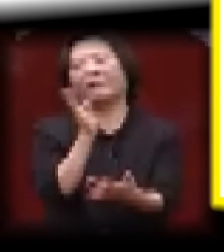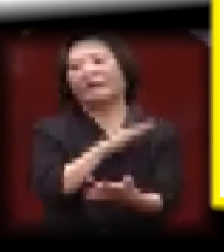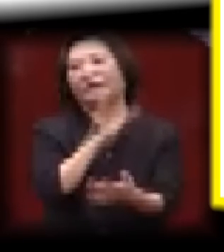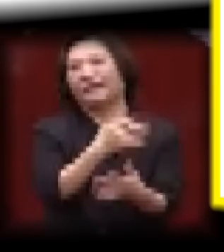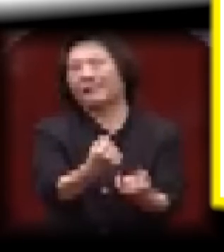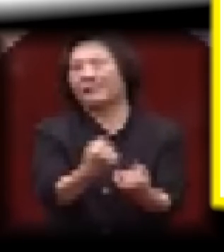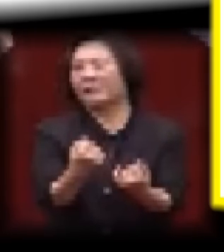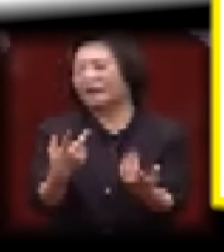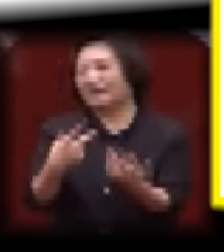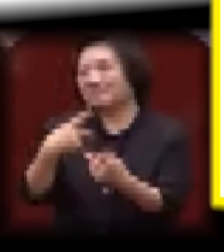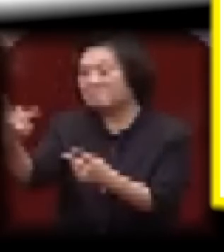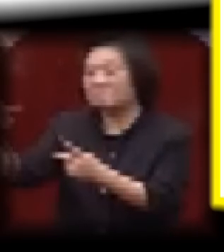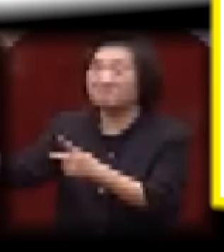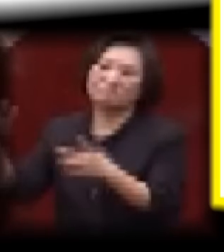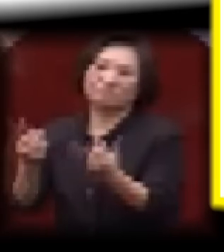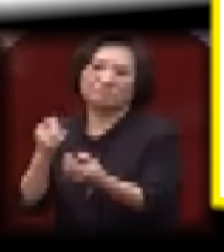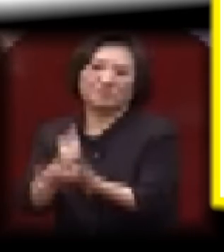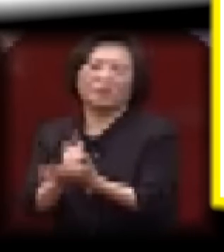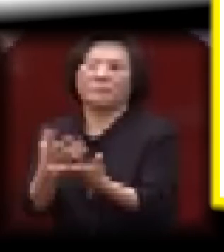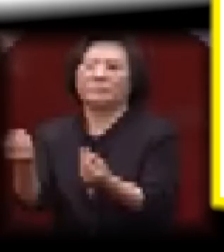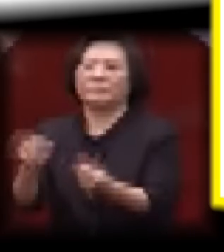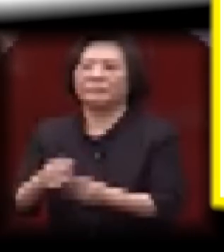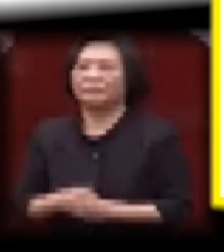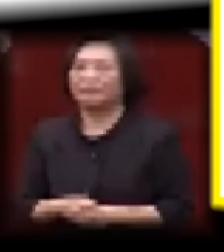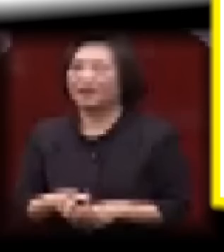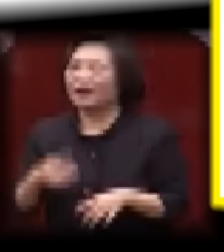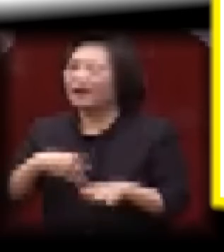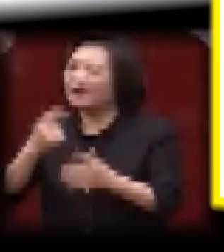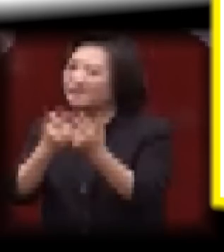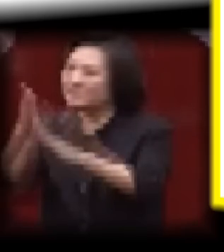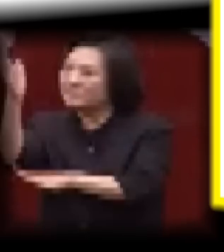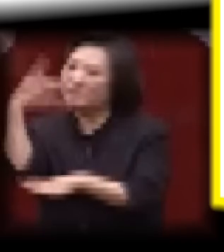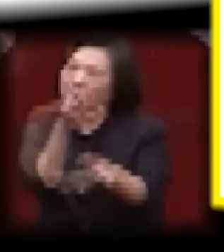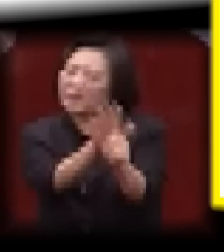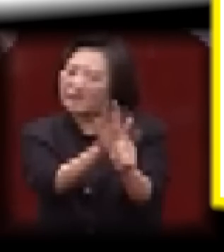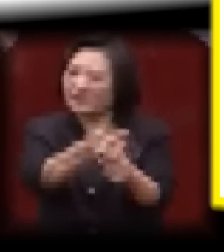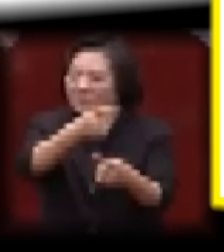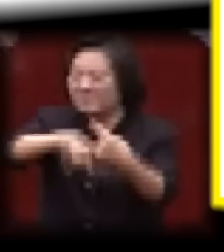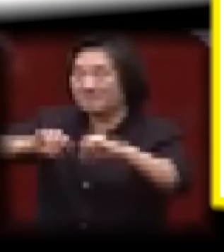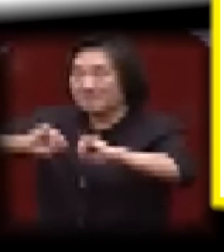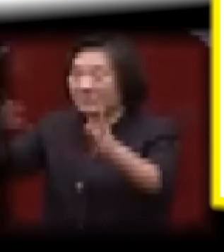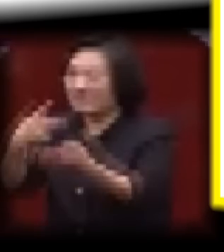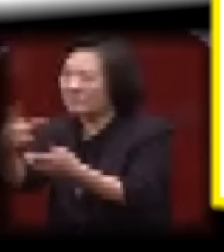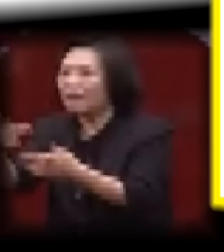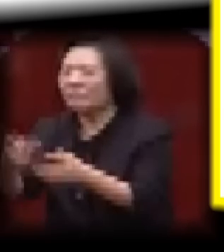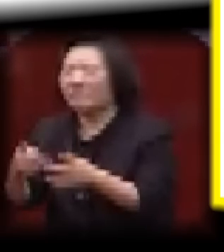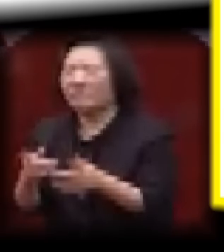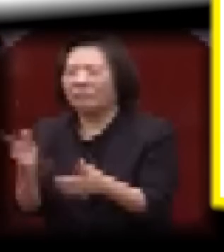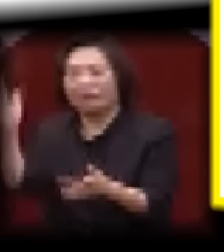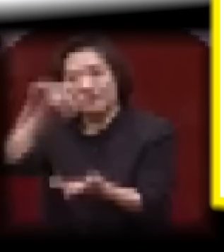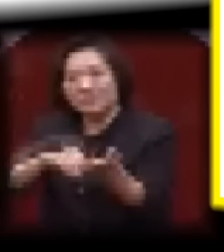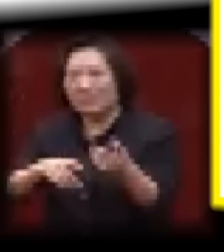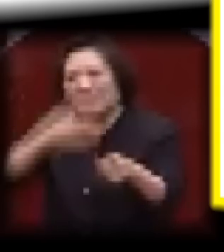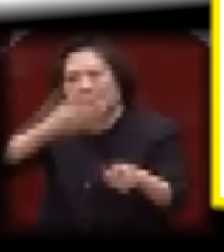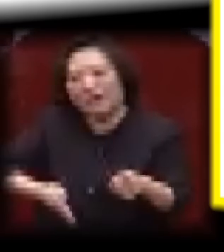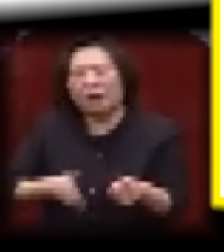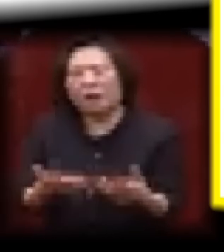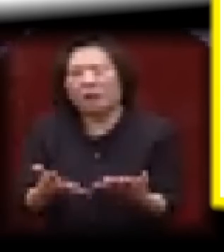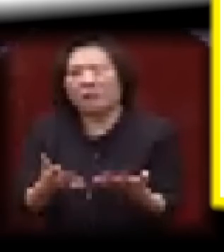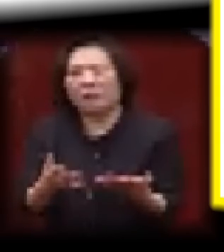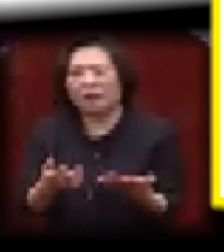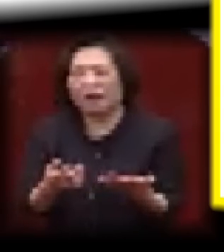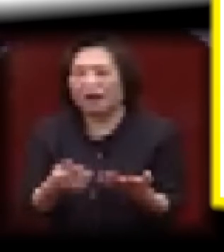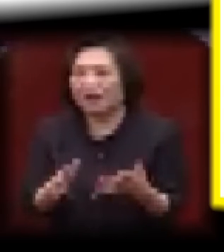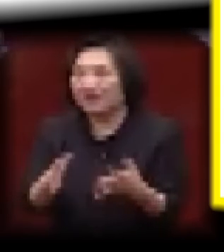哦，再思考说为什么我们推这个包租代管，你知道，没有达到预期的效果。那当然有几个问题了，我想问题列在上面。